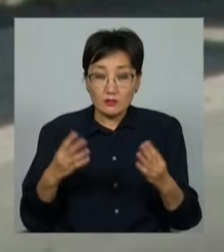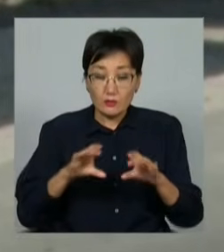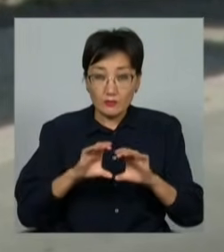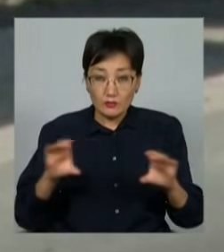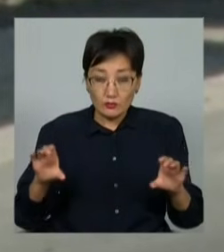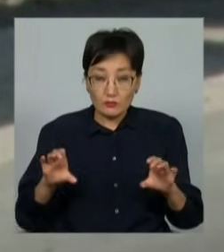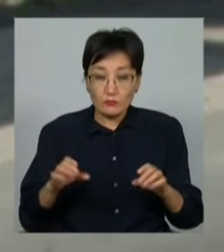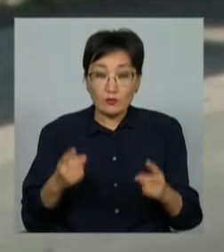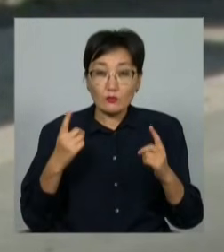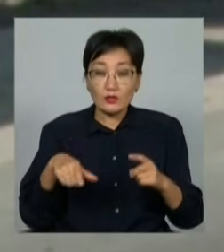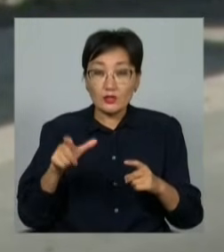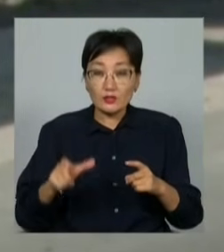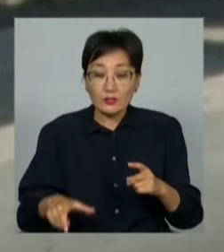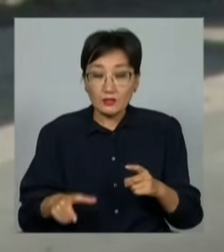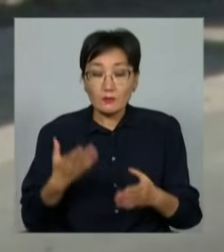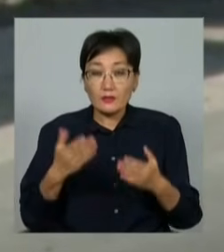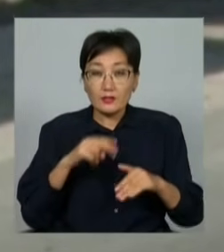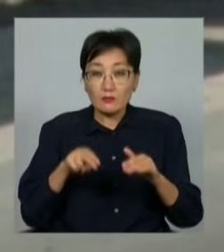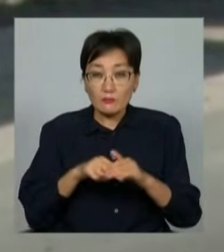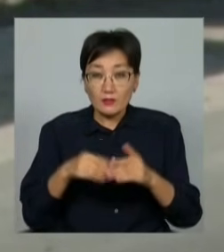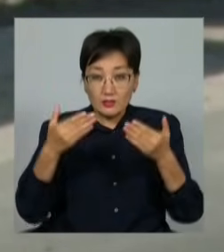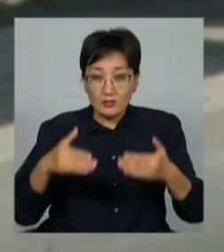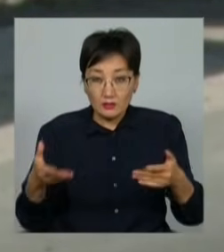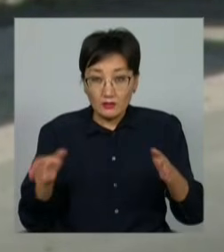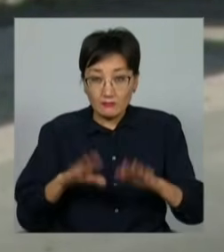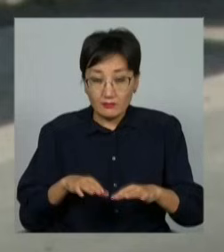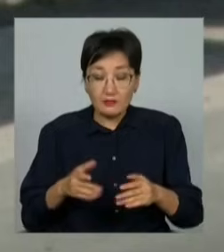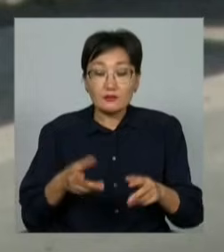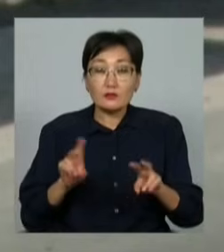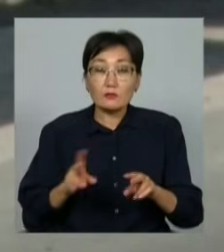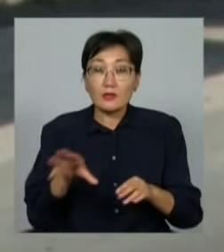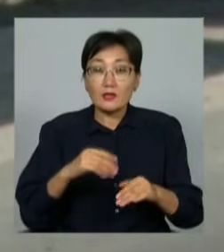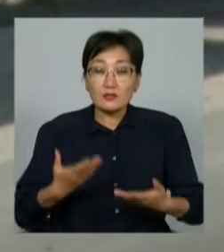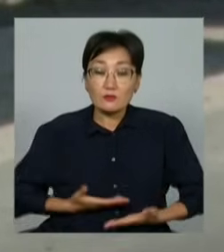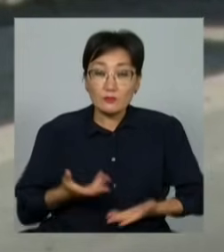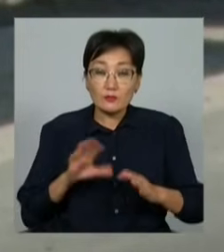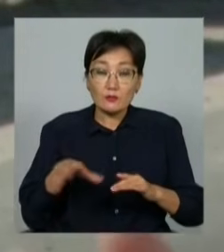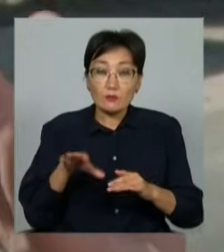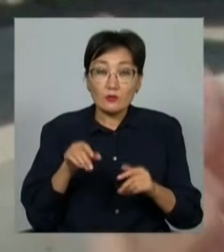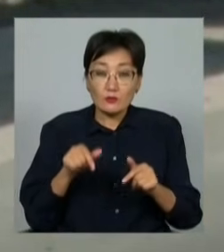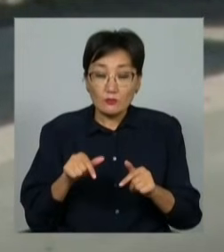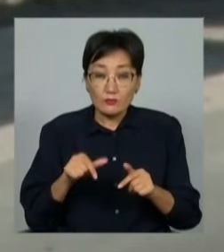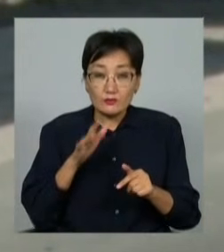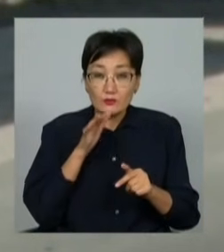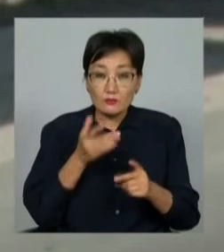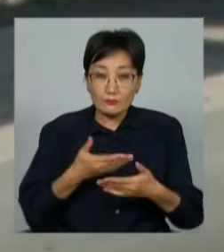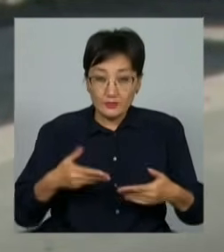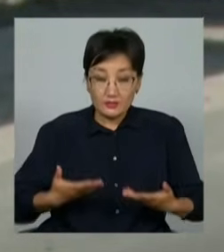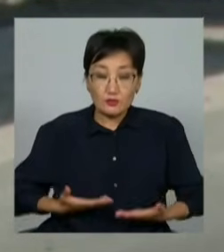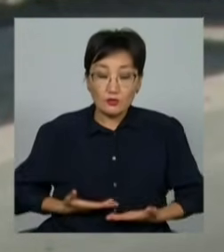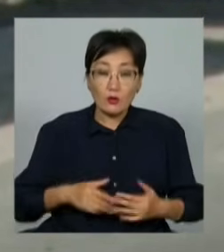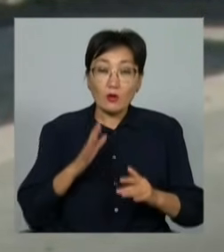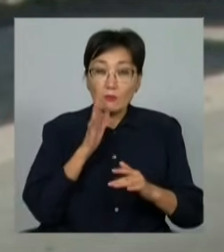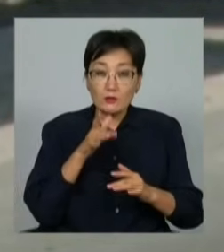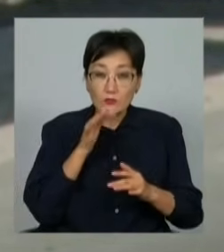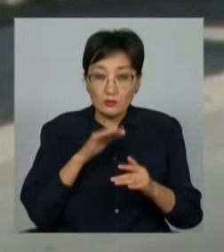енді үлкен адамды басып қалса да тір қалдырмайды ғой. Бәрі сынық. Қанша жылдан бері осы жерде біздің тұрып жатқанымызға 5